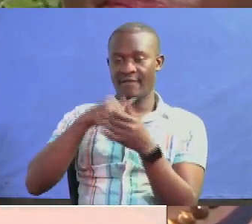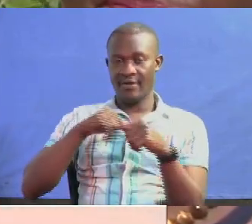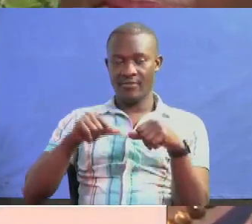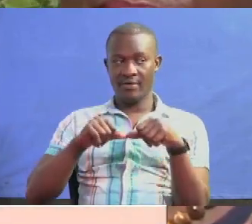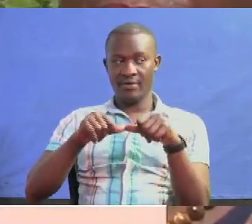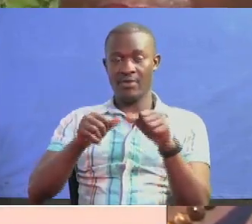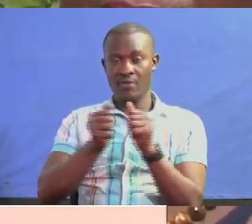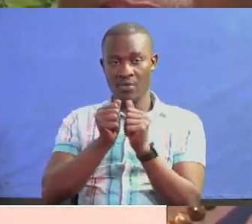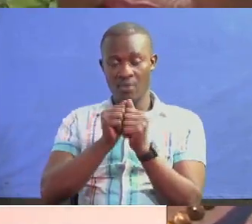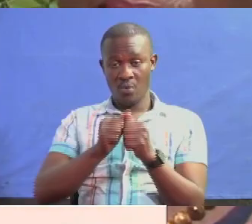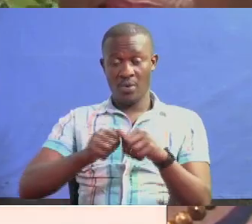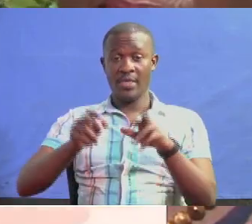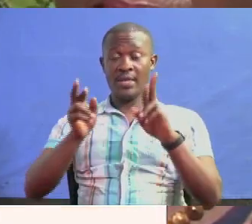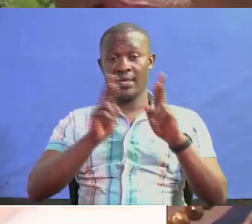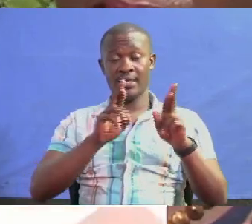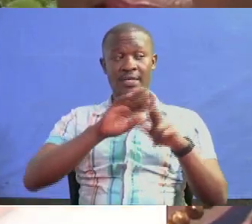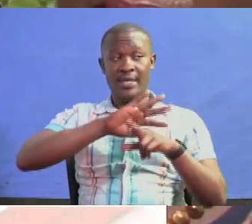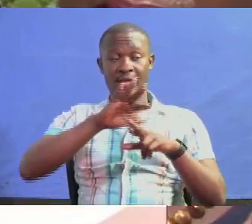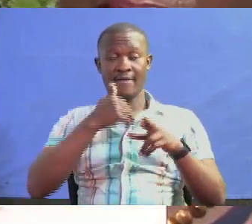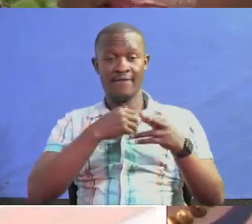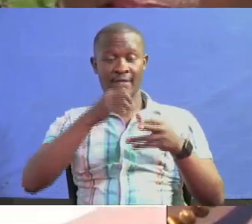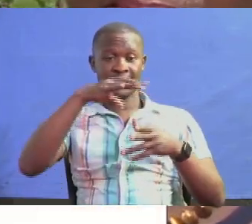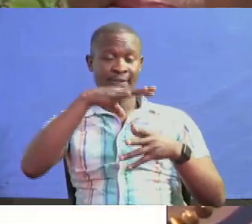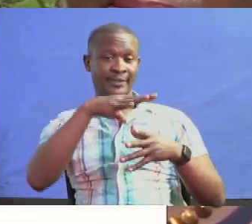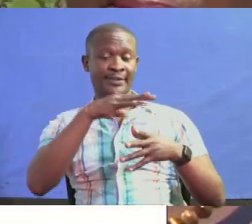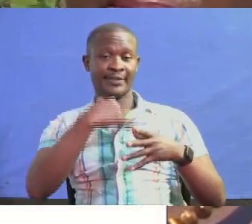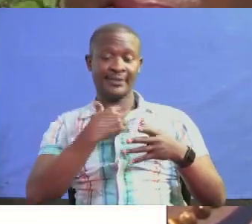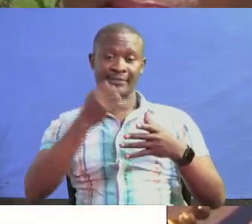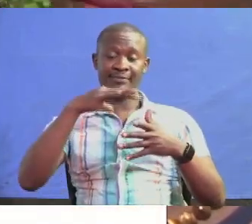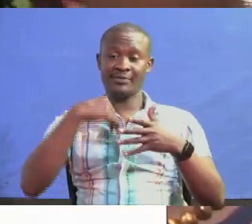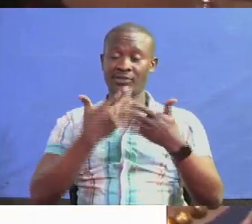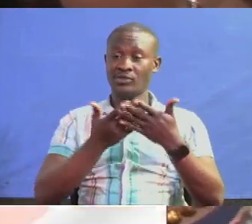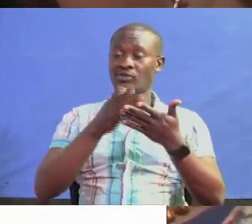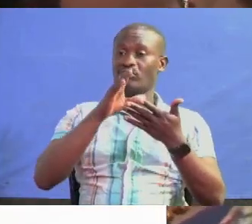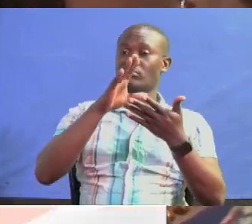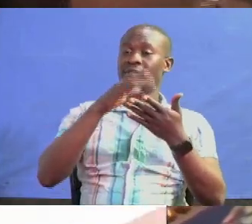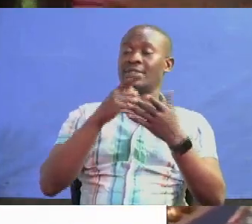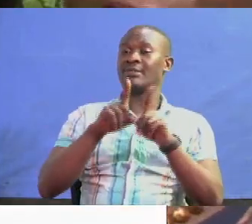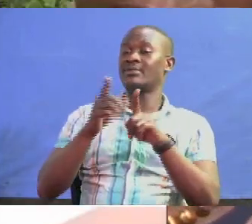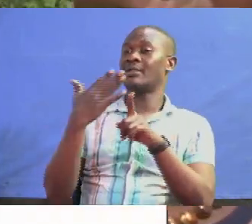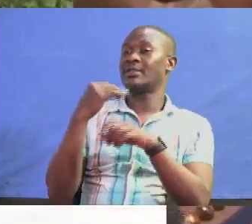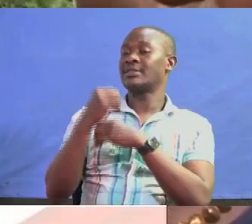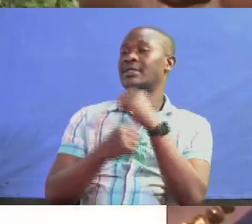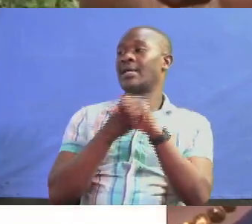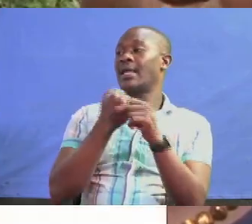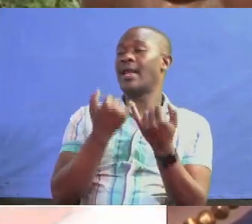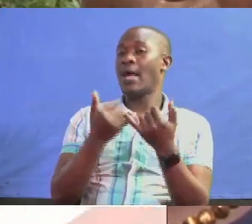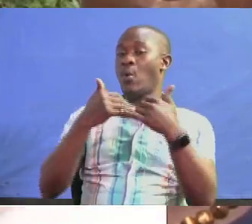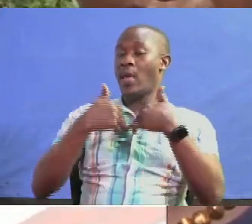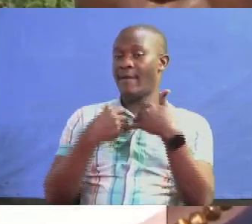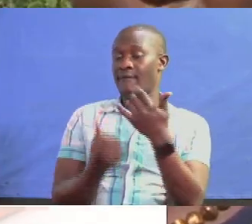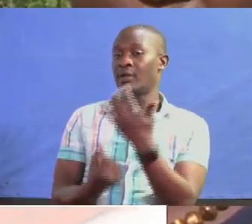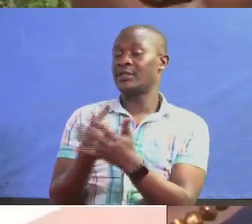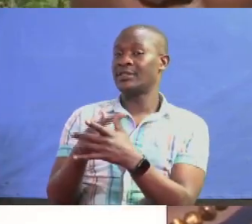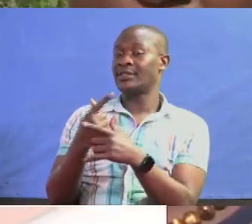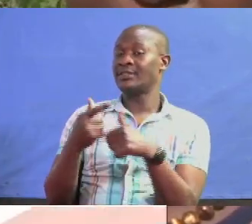hivyo with an dedication every rainy season, huku mvua ni October kama sisi upanda last year, ndio hii sasa, ndio hii tunapanda,